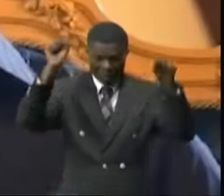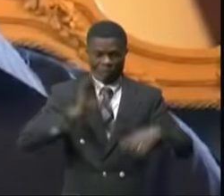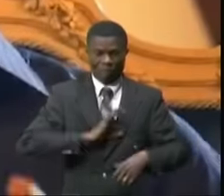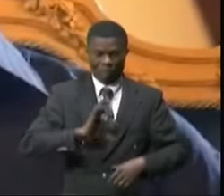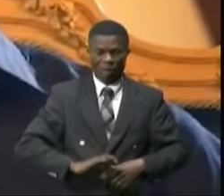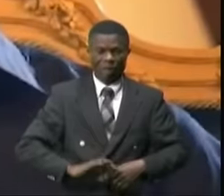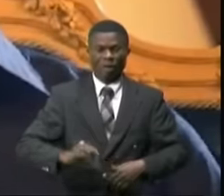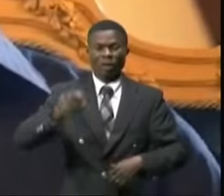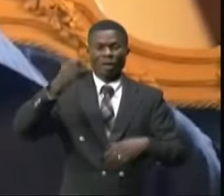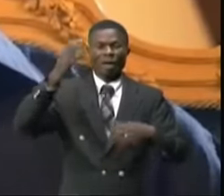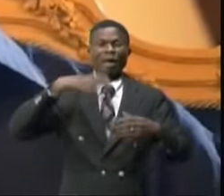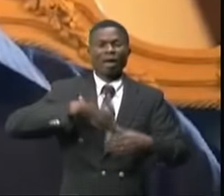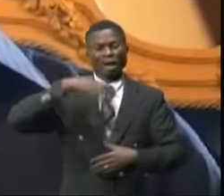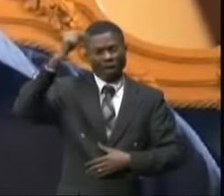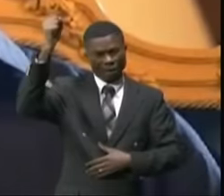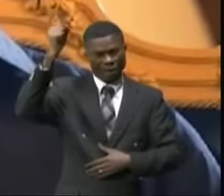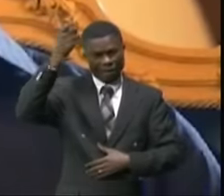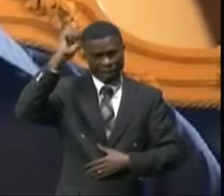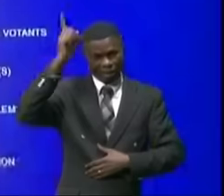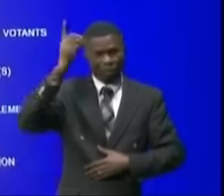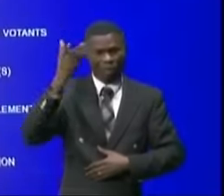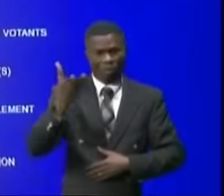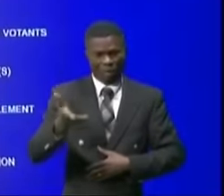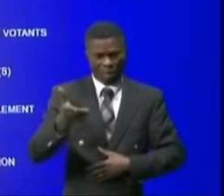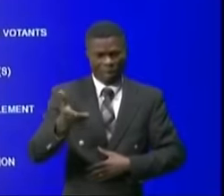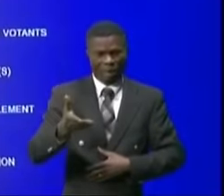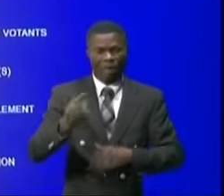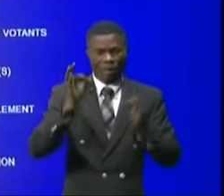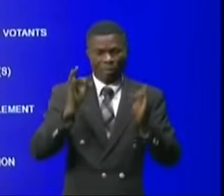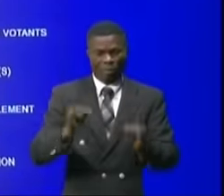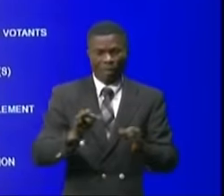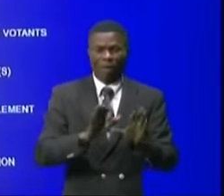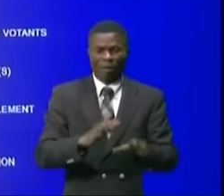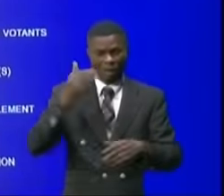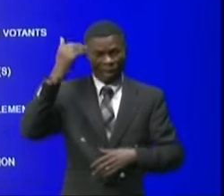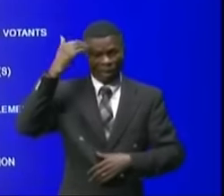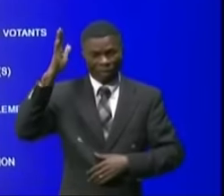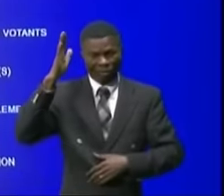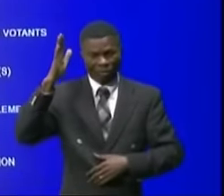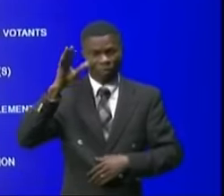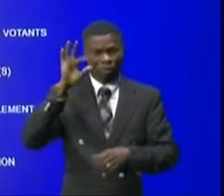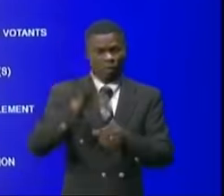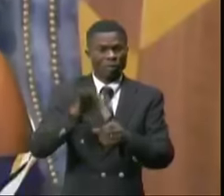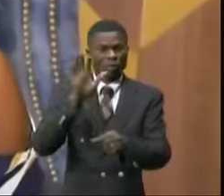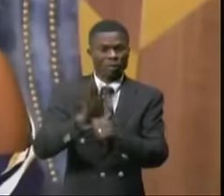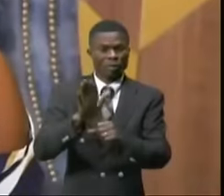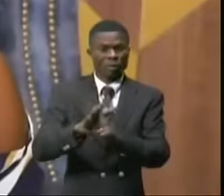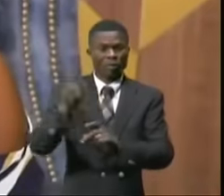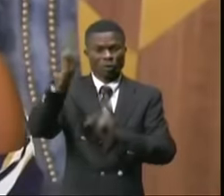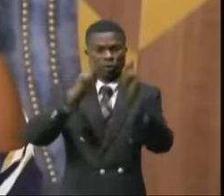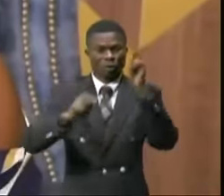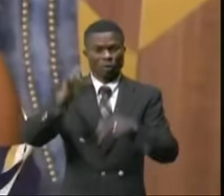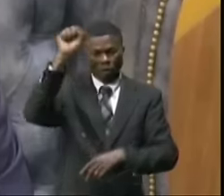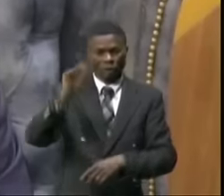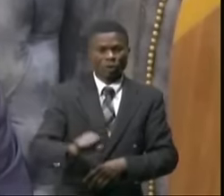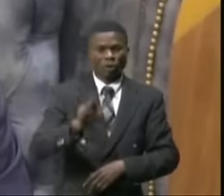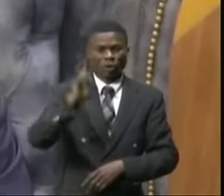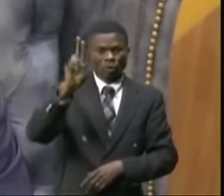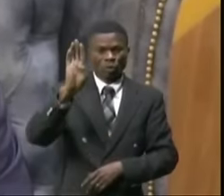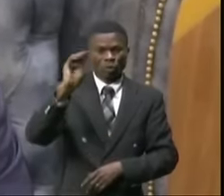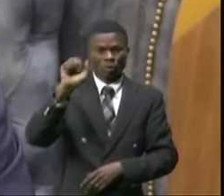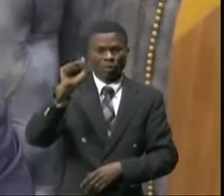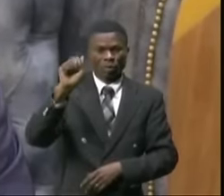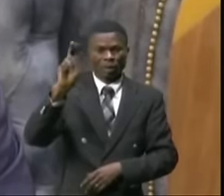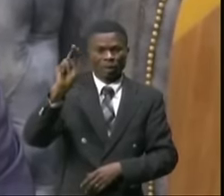République, Félix Antoine Tshisekedi Tshilombo, en tête pour les grands équateurs. Ce vote massif de la population du sud de Bangui est